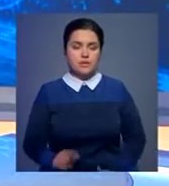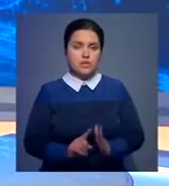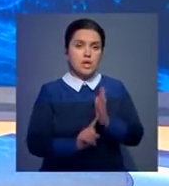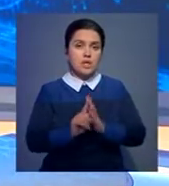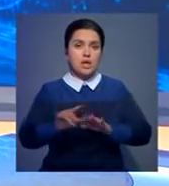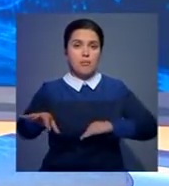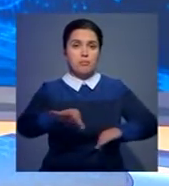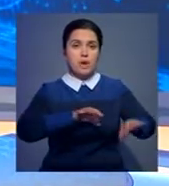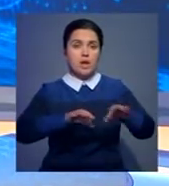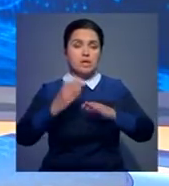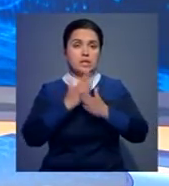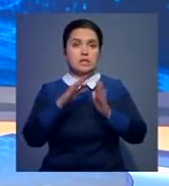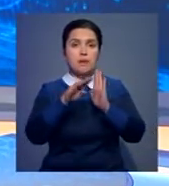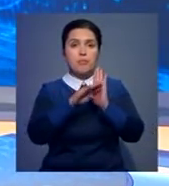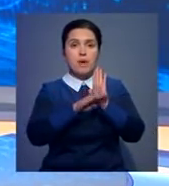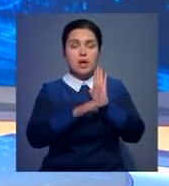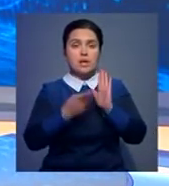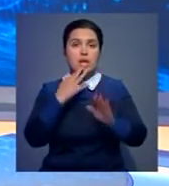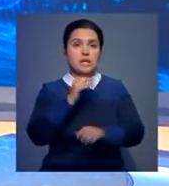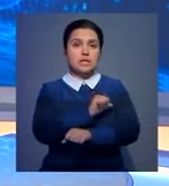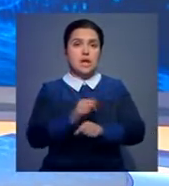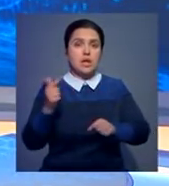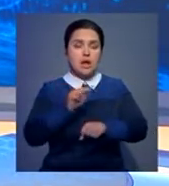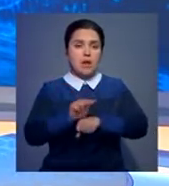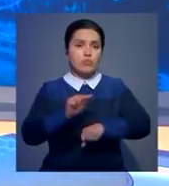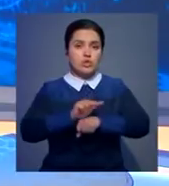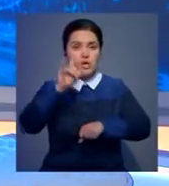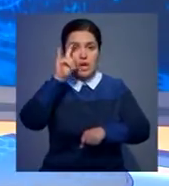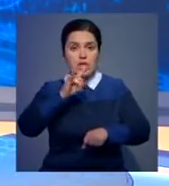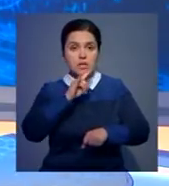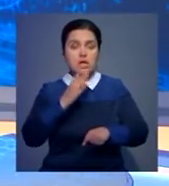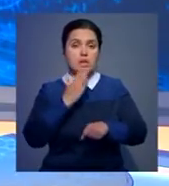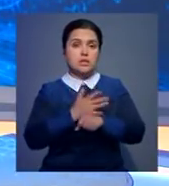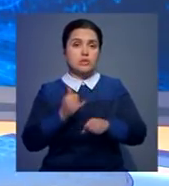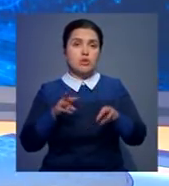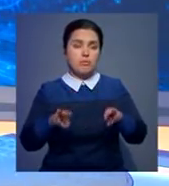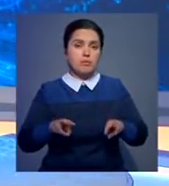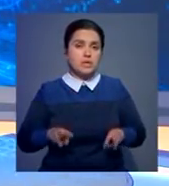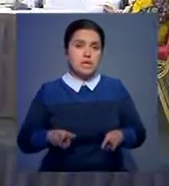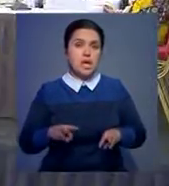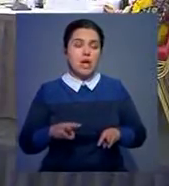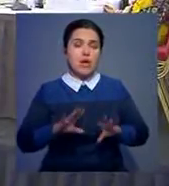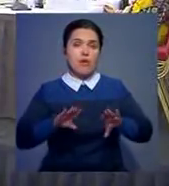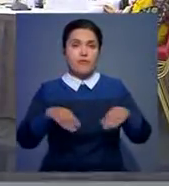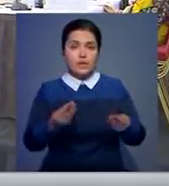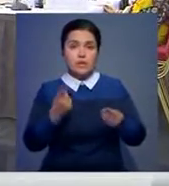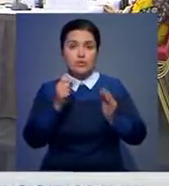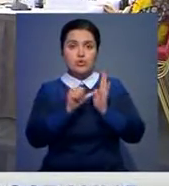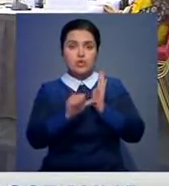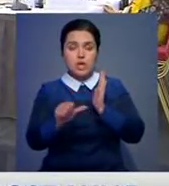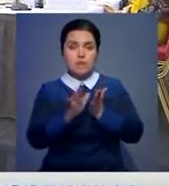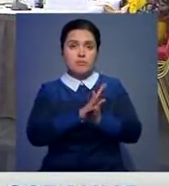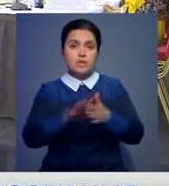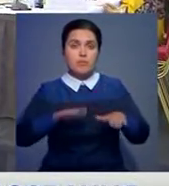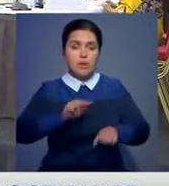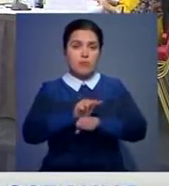Стартовал проект стипендиальной программы для иностранных граждан обучения в Казахстане. Он разработан профильным министерством. Выделено 160 грантов